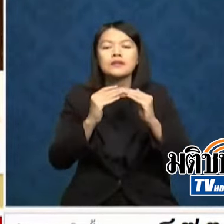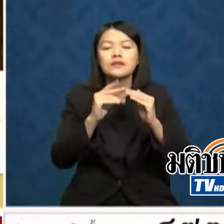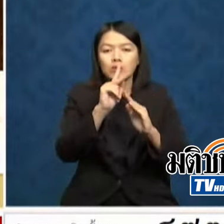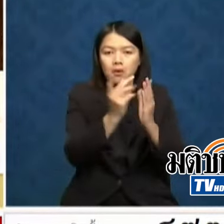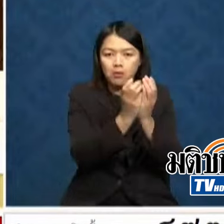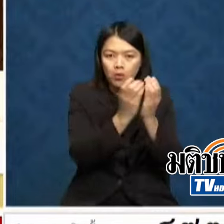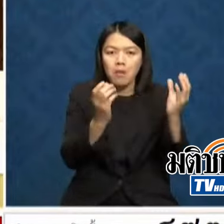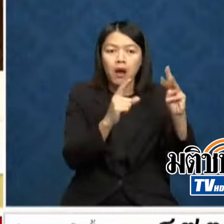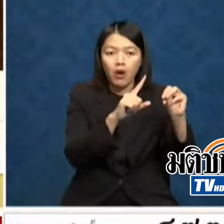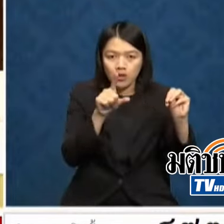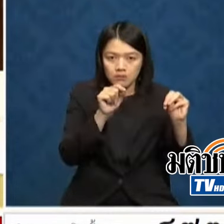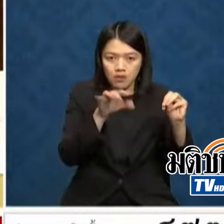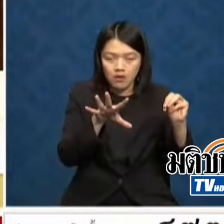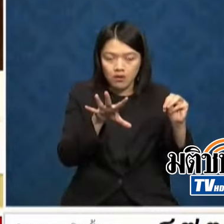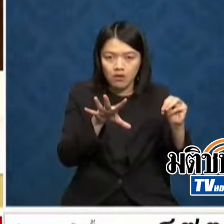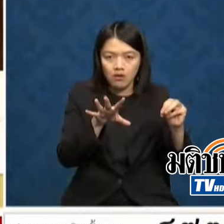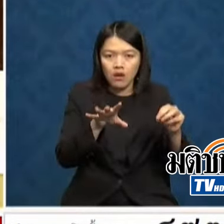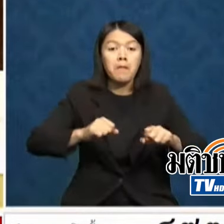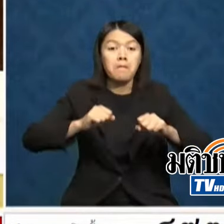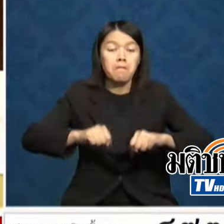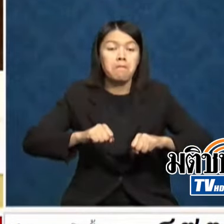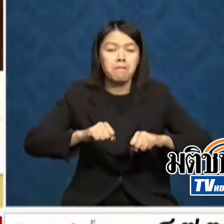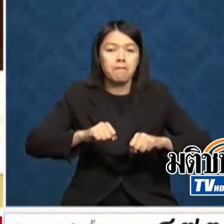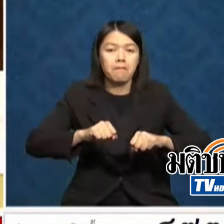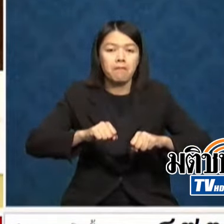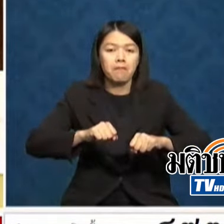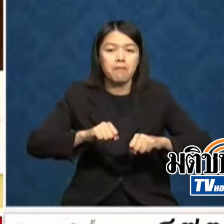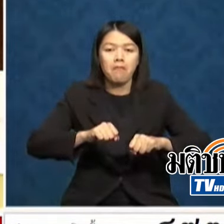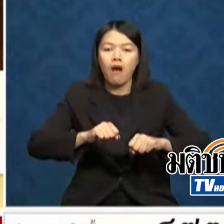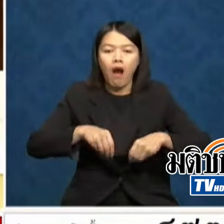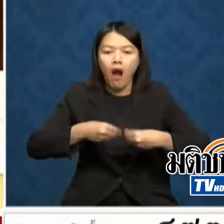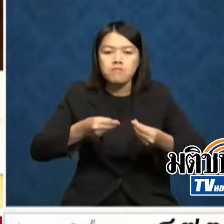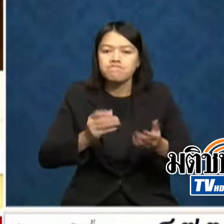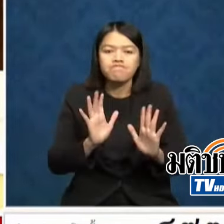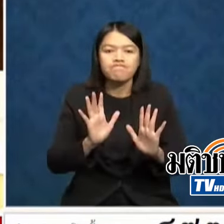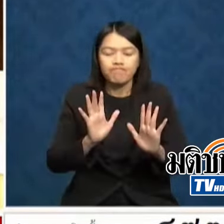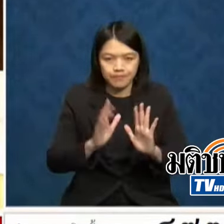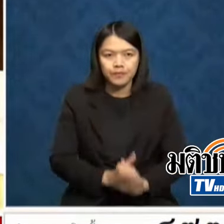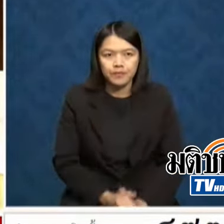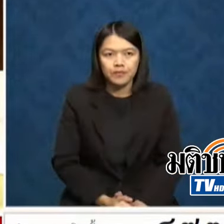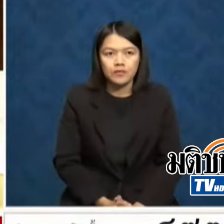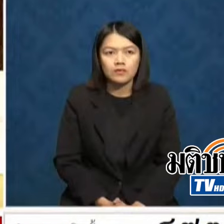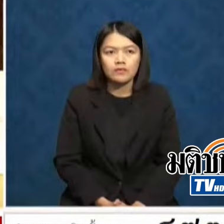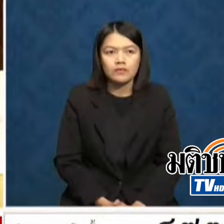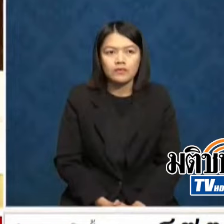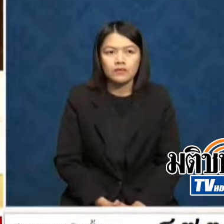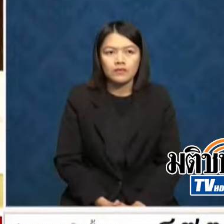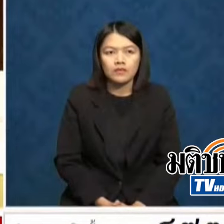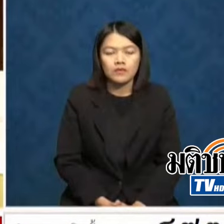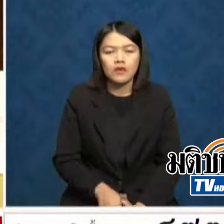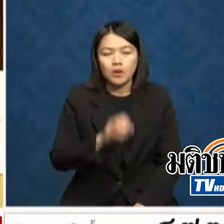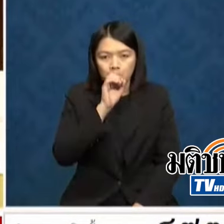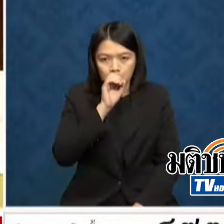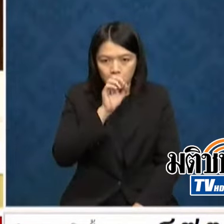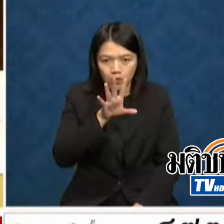ญมาเนี่ยคือจะลงมติไม่อนุญาตครับไม่อนุญาตให้ทั้งนี้ผมก็อยากจะเรียน